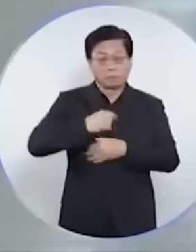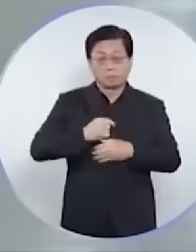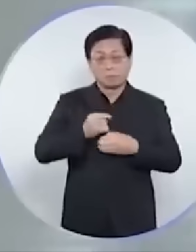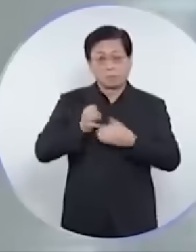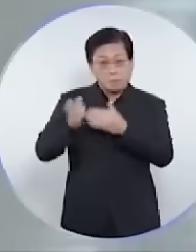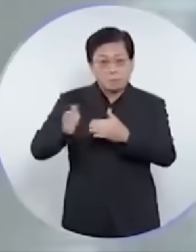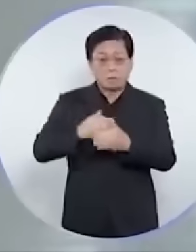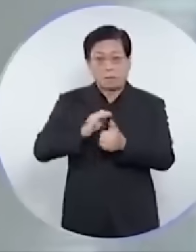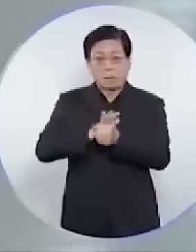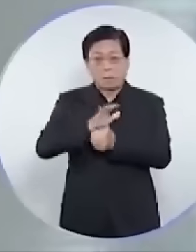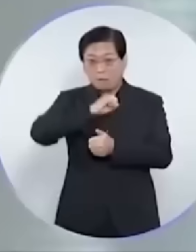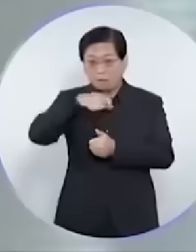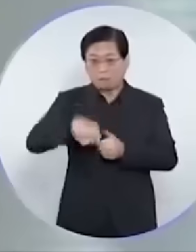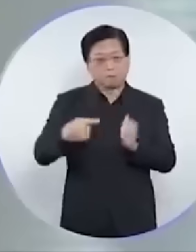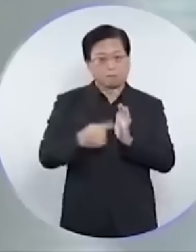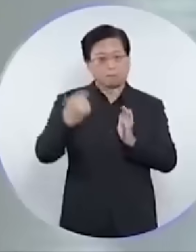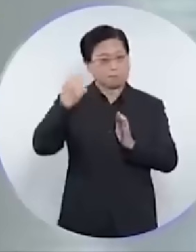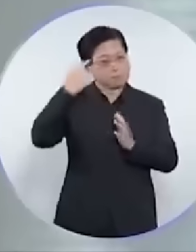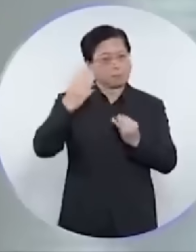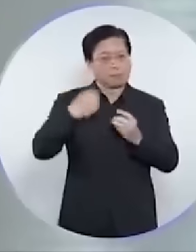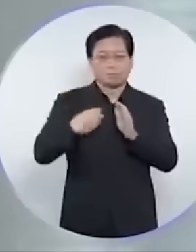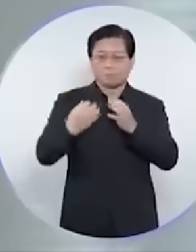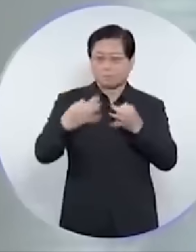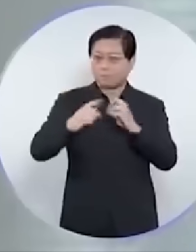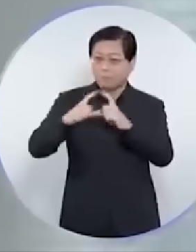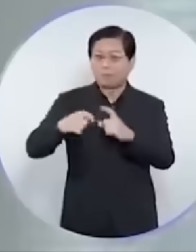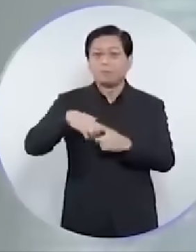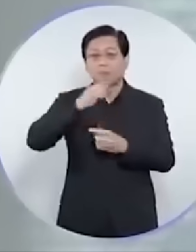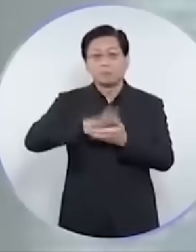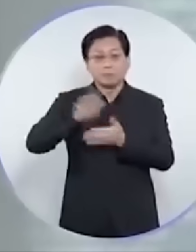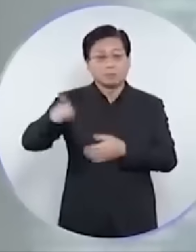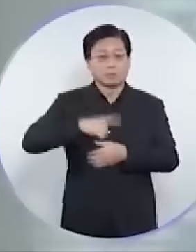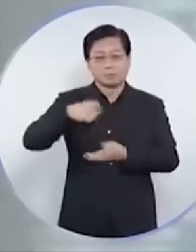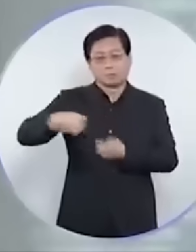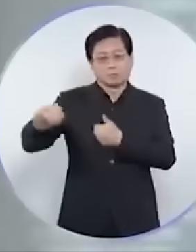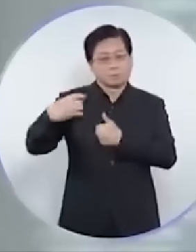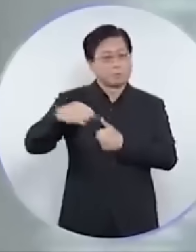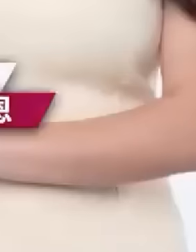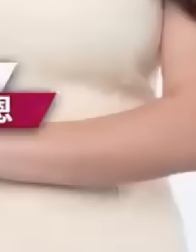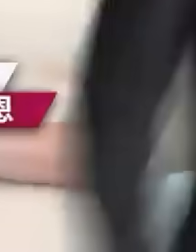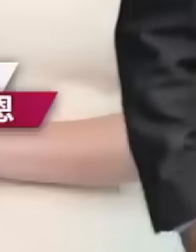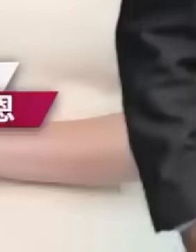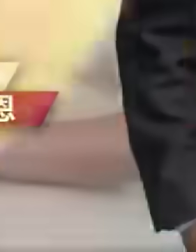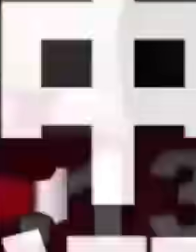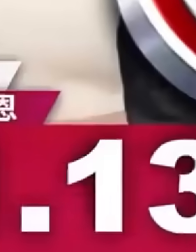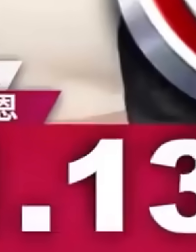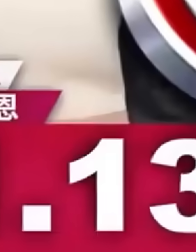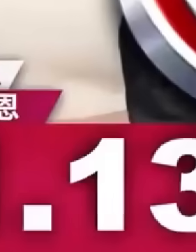爱台这样的理念，我简单跟你说明，我希望你未来不要再以讹传讹。